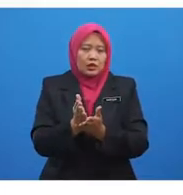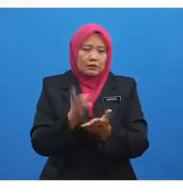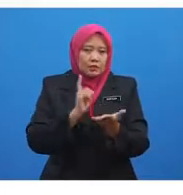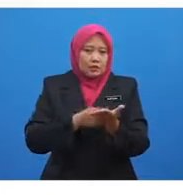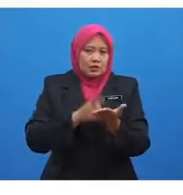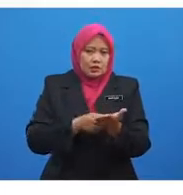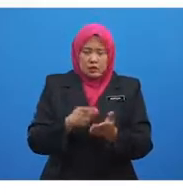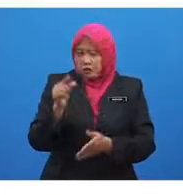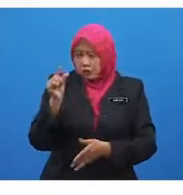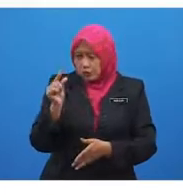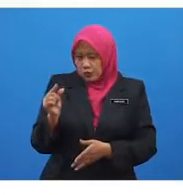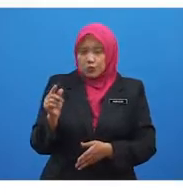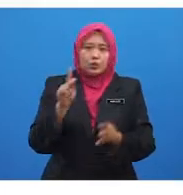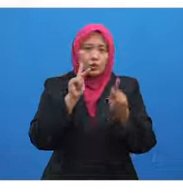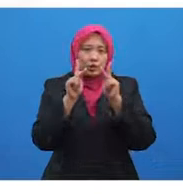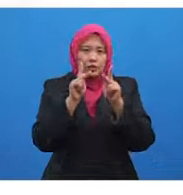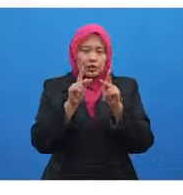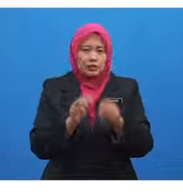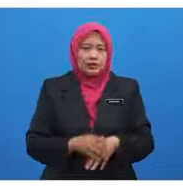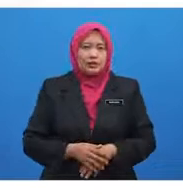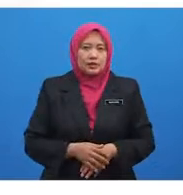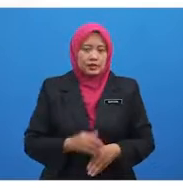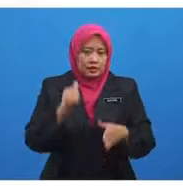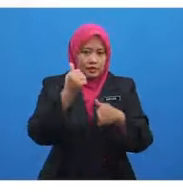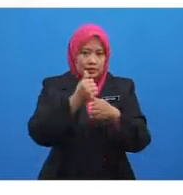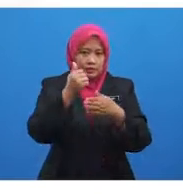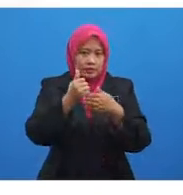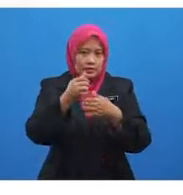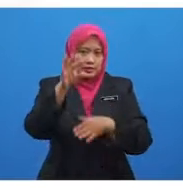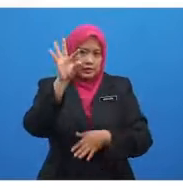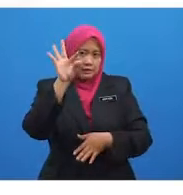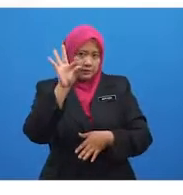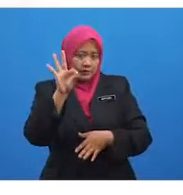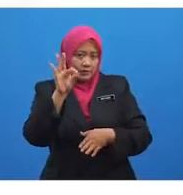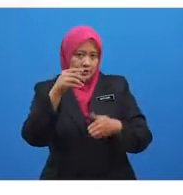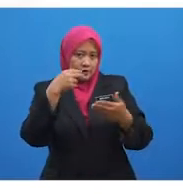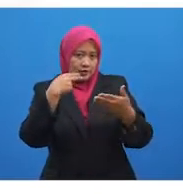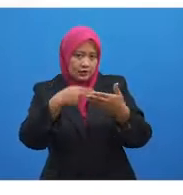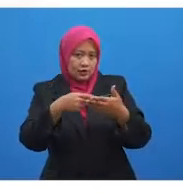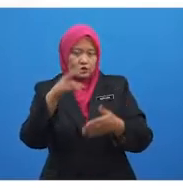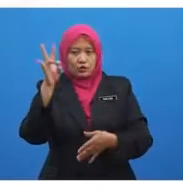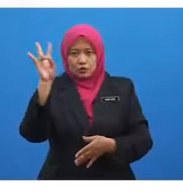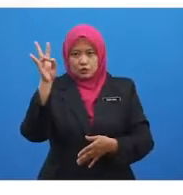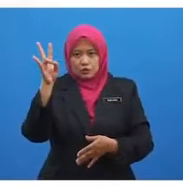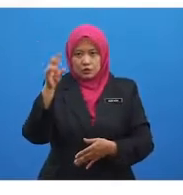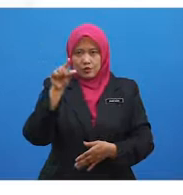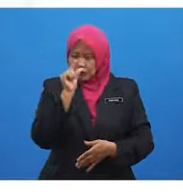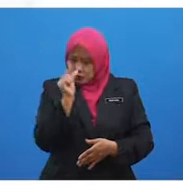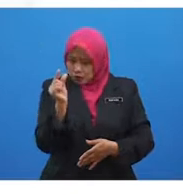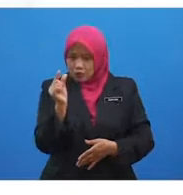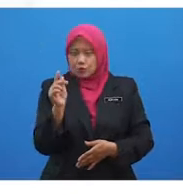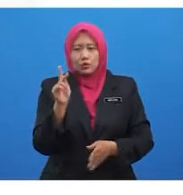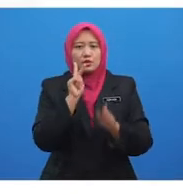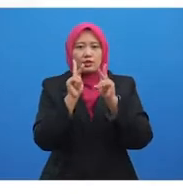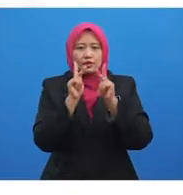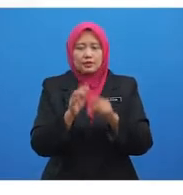katanya antara 8 hingga 17 suku kata. Rima akhirnya ialah